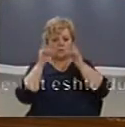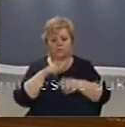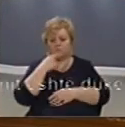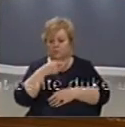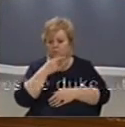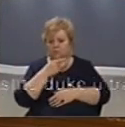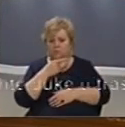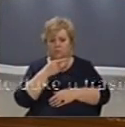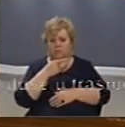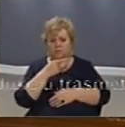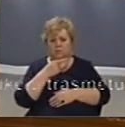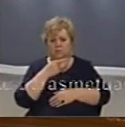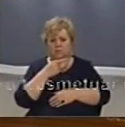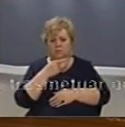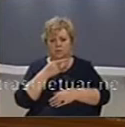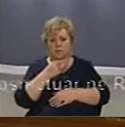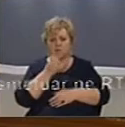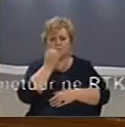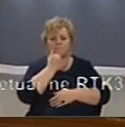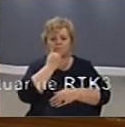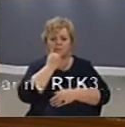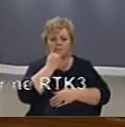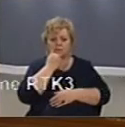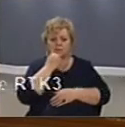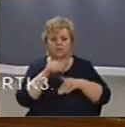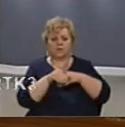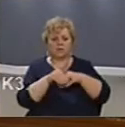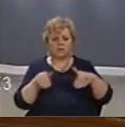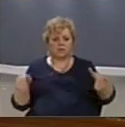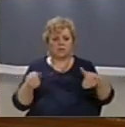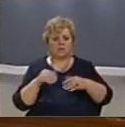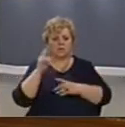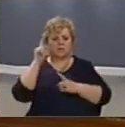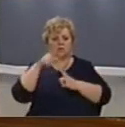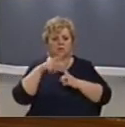flitet për pavarësimin editorial të RTK-s.